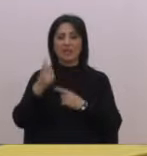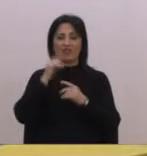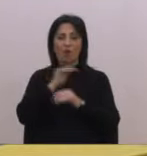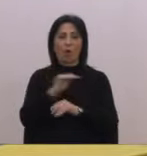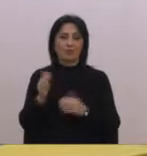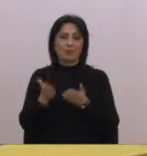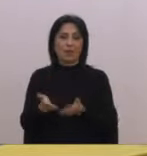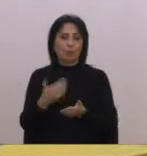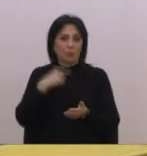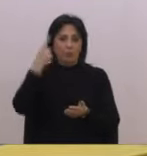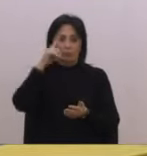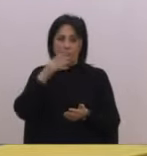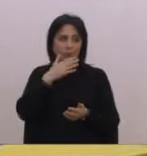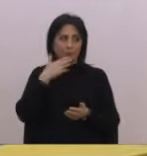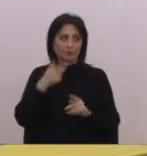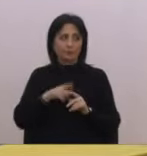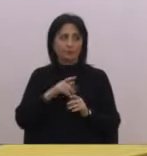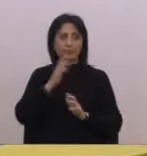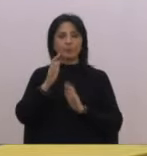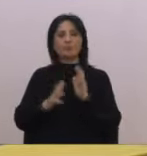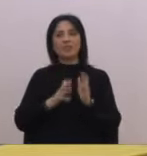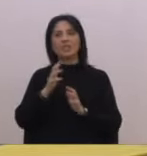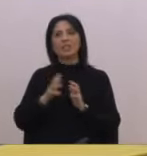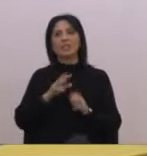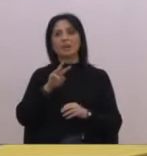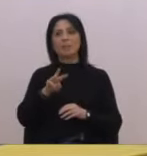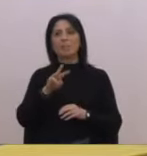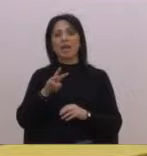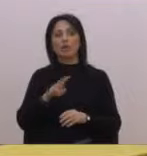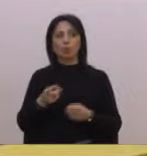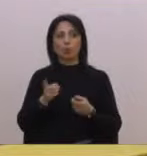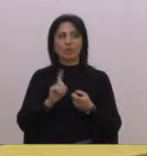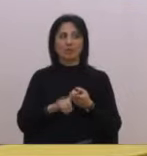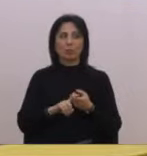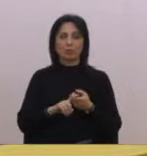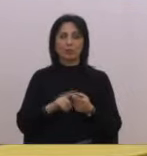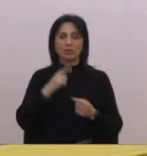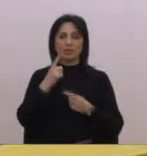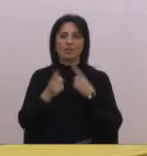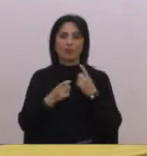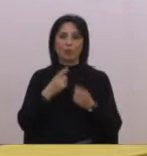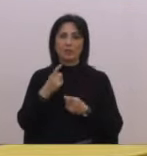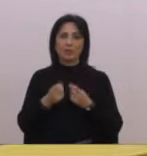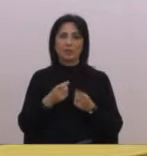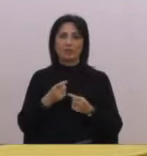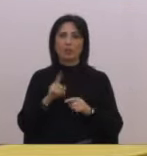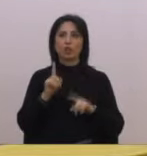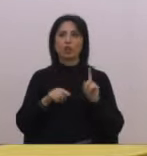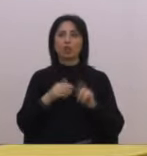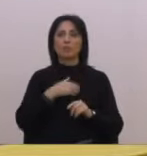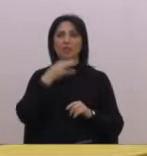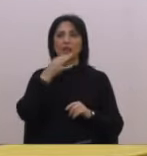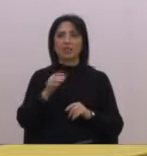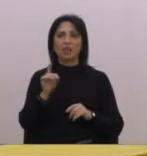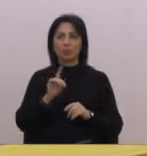ინფორმაცია. Ეს არის საერთაშორისო მეთოდოლოგიაზე დაფუძნებული ინფორმაცია. Ზოგადად მინდა გითხრათ,